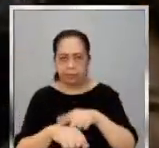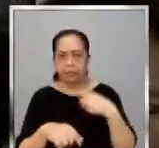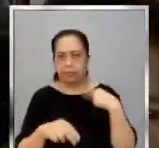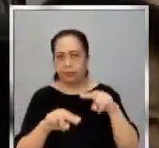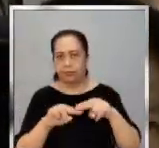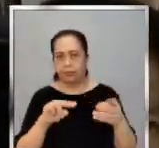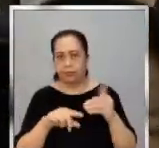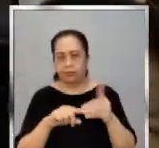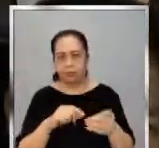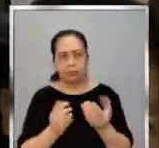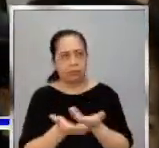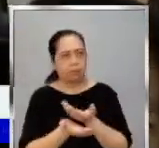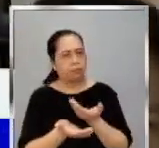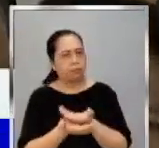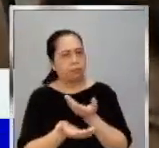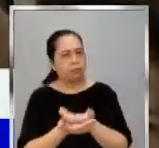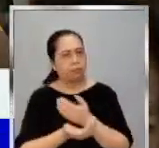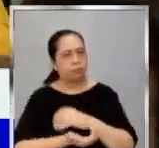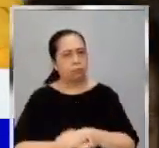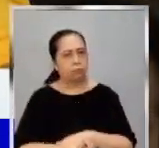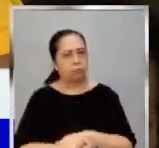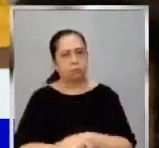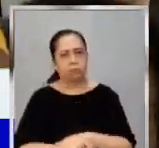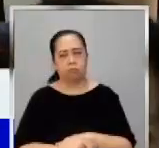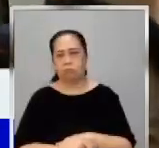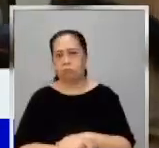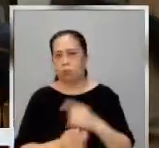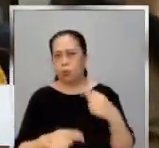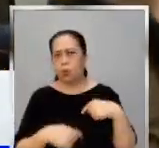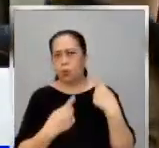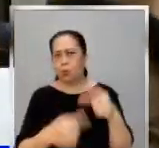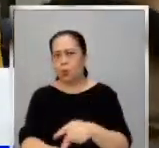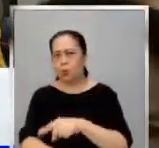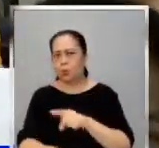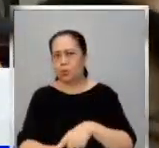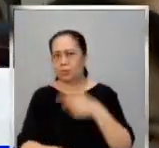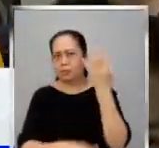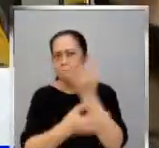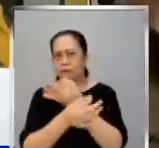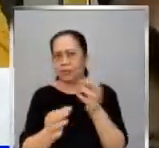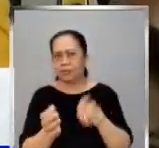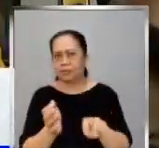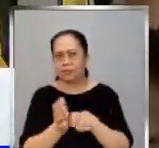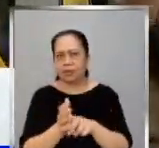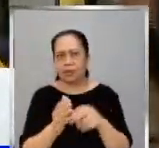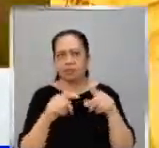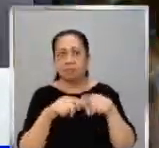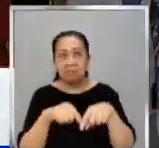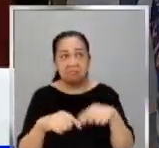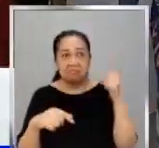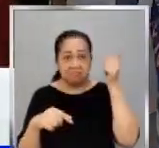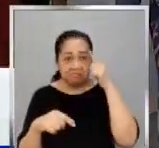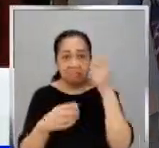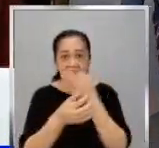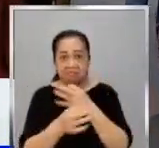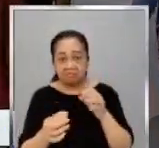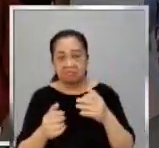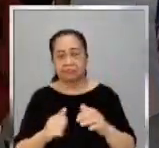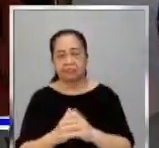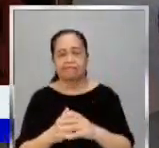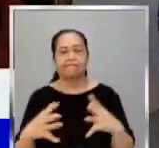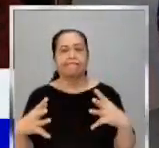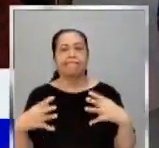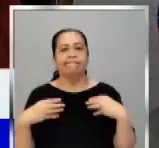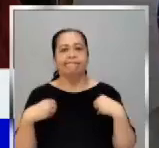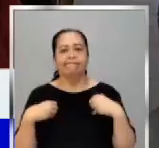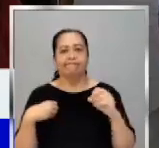naninibago dahil nga sa haba ng free ride. Umasa rin pa rin silang free ride pa rin. Tanggap na ng mga sumasakay